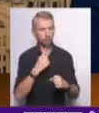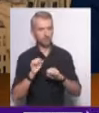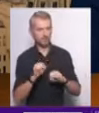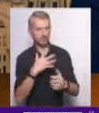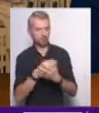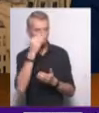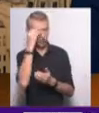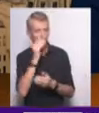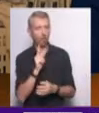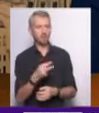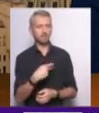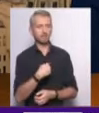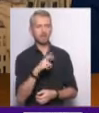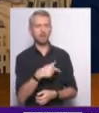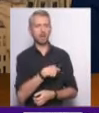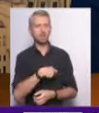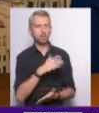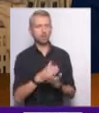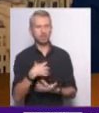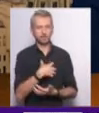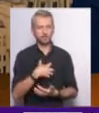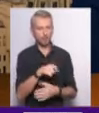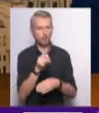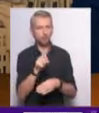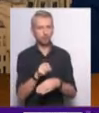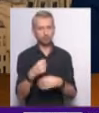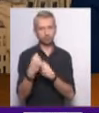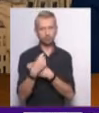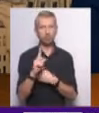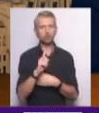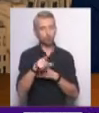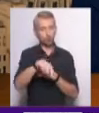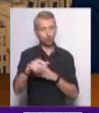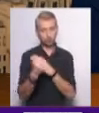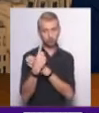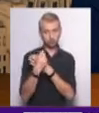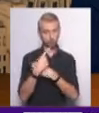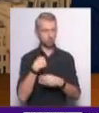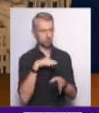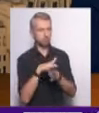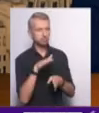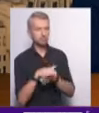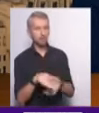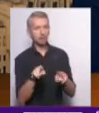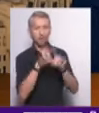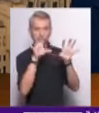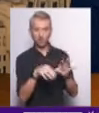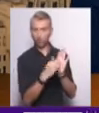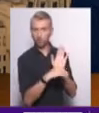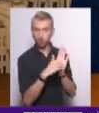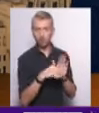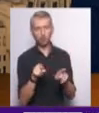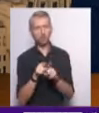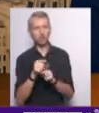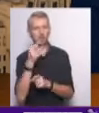для депутата, є визначним все ж таки доручення виборців. Як і в законі написано, так і з моральної точки зору.